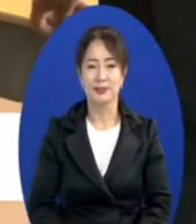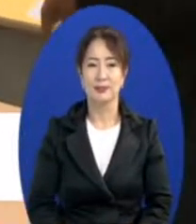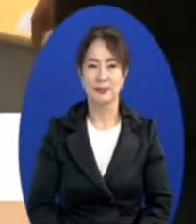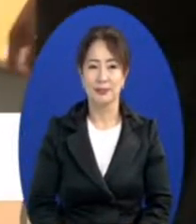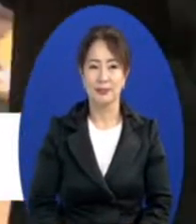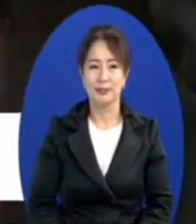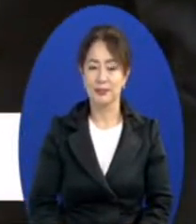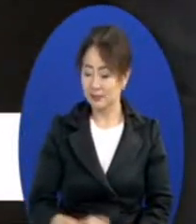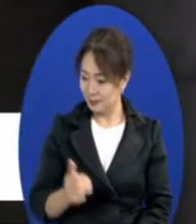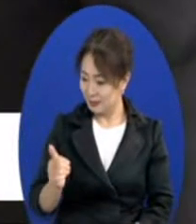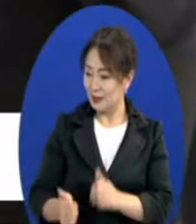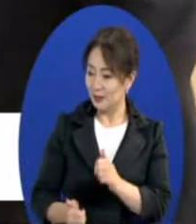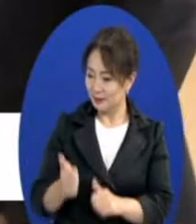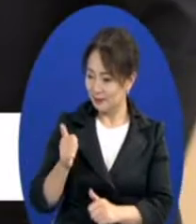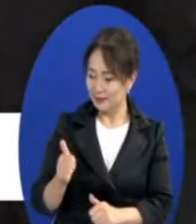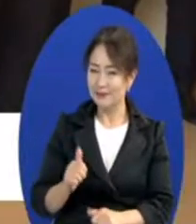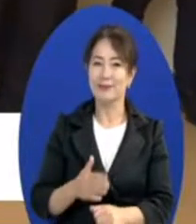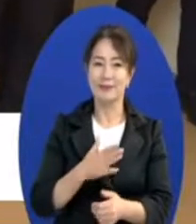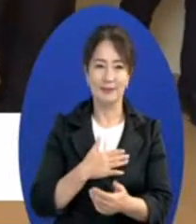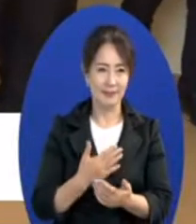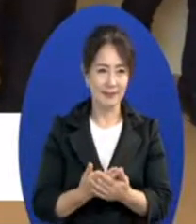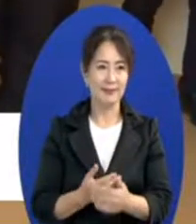За сайн. Сайн биш үү да?